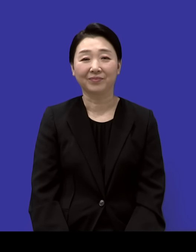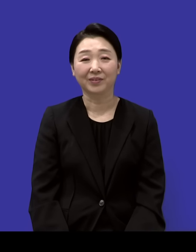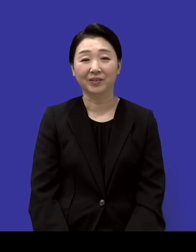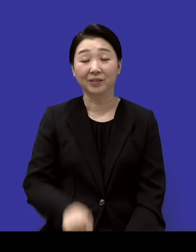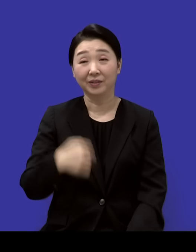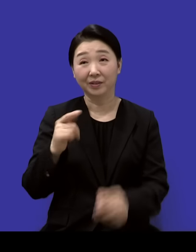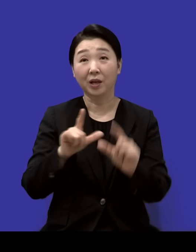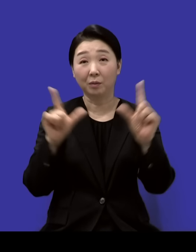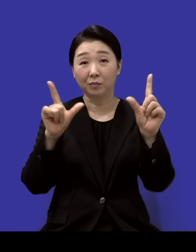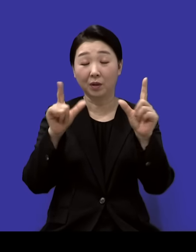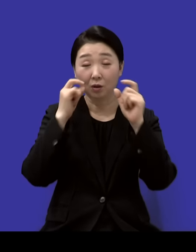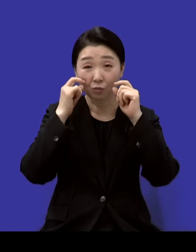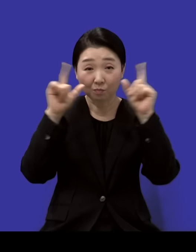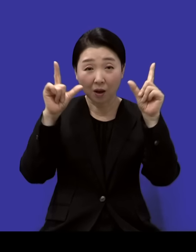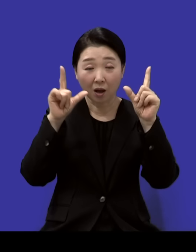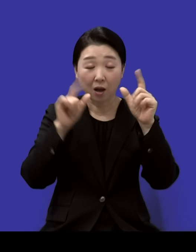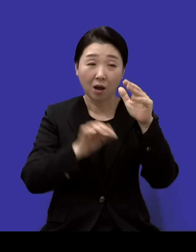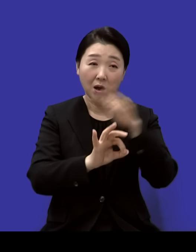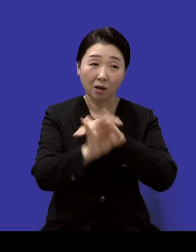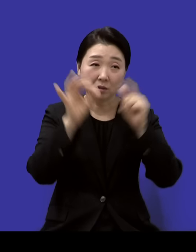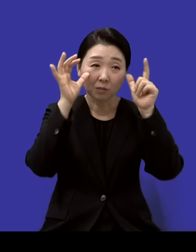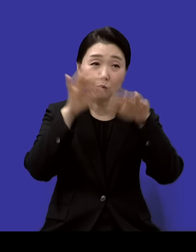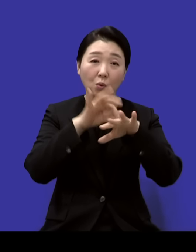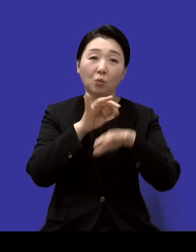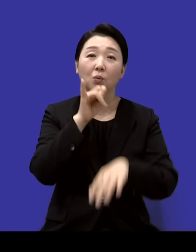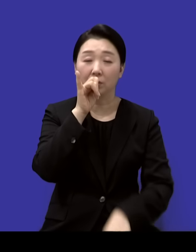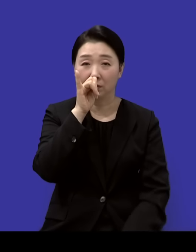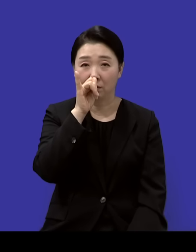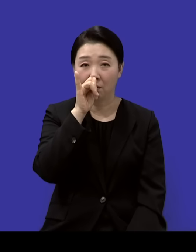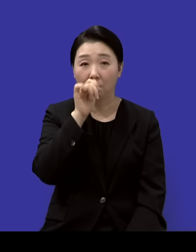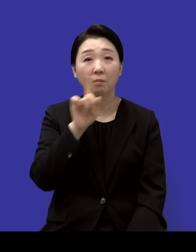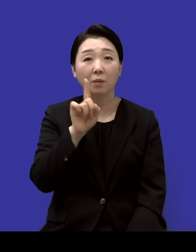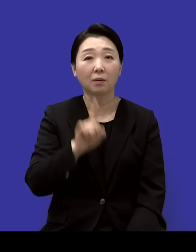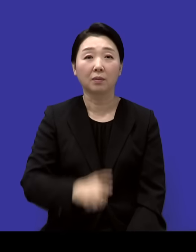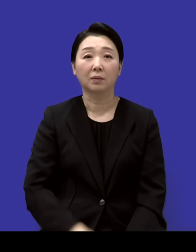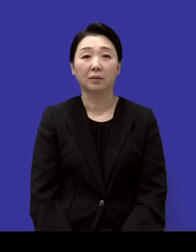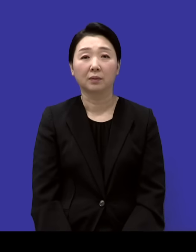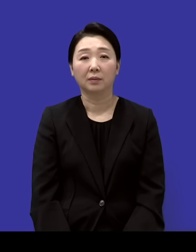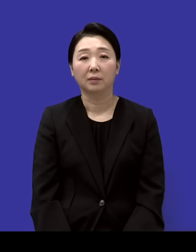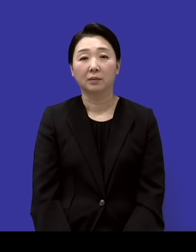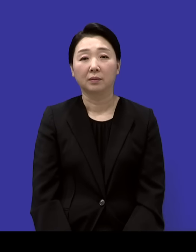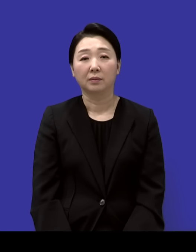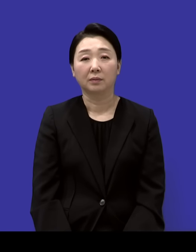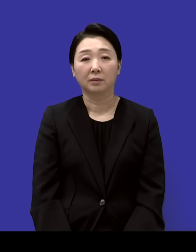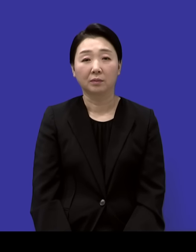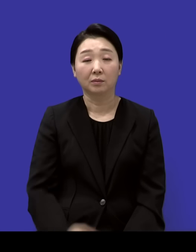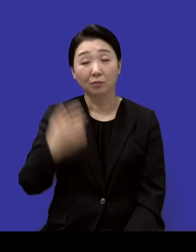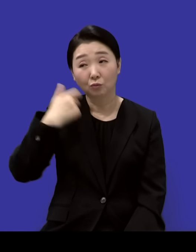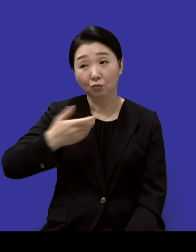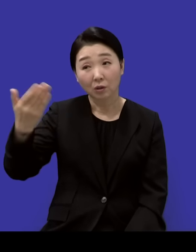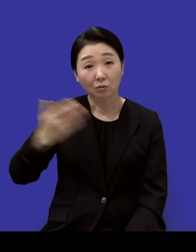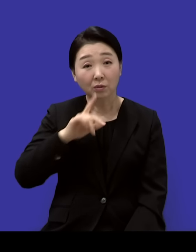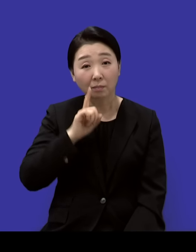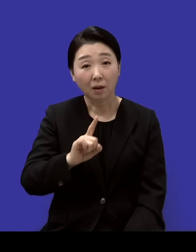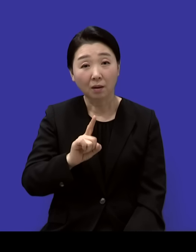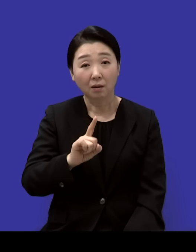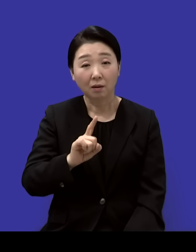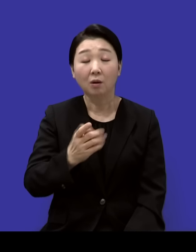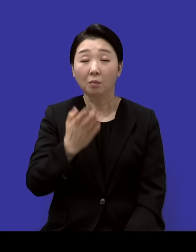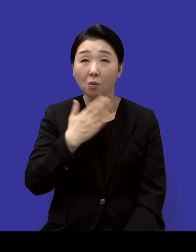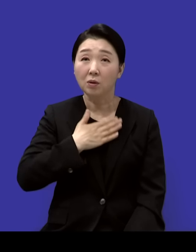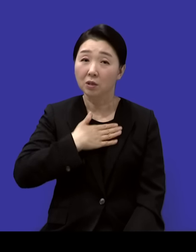딱 눈을 떴는데 아침 밥상에 소고기가 있는 거예요. 그래서 엄마 무슨 일이야? 소고기가 있어. 그랬더니 누가 줬어? 먹고 참